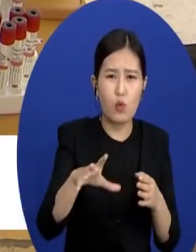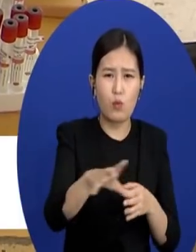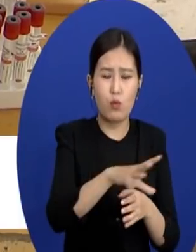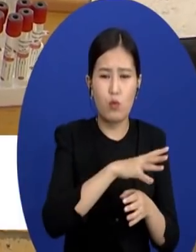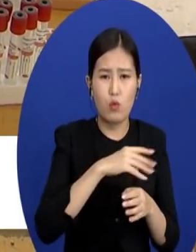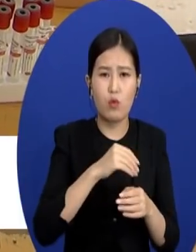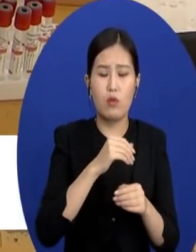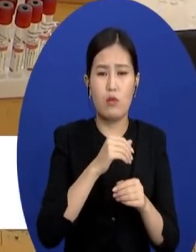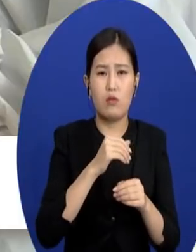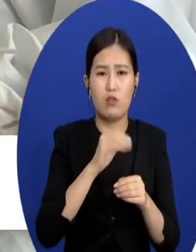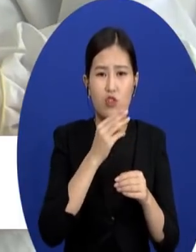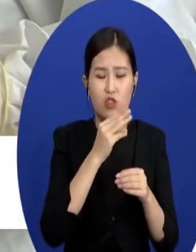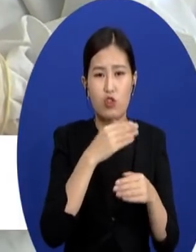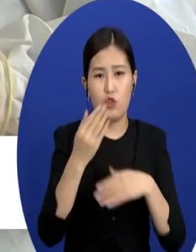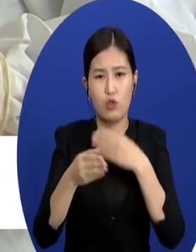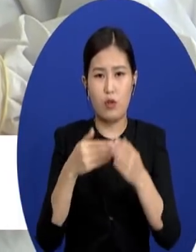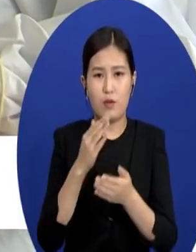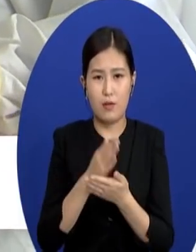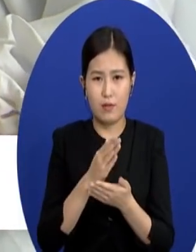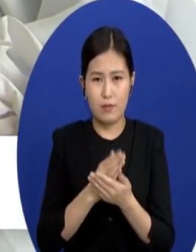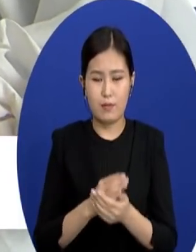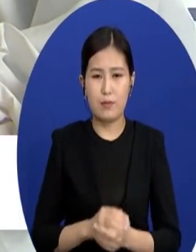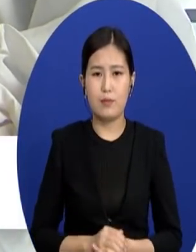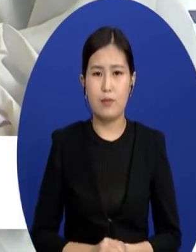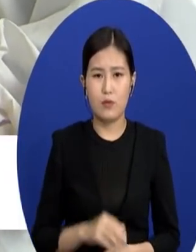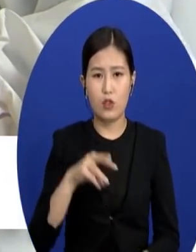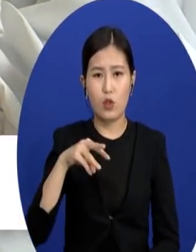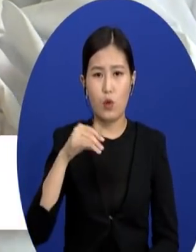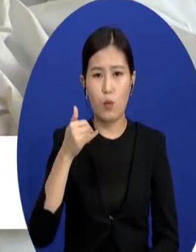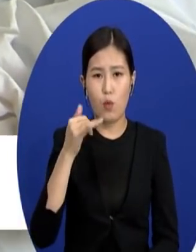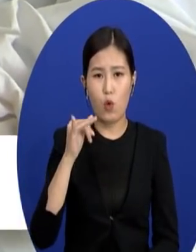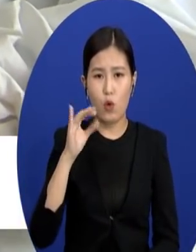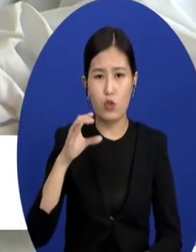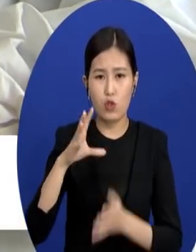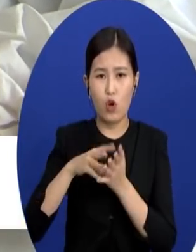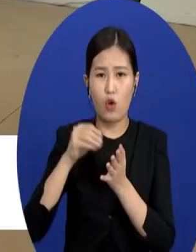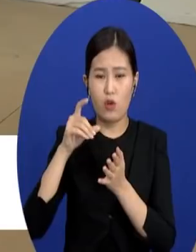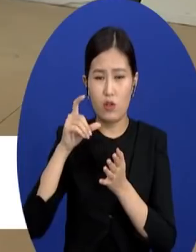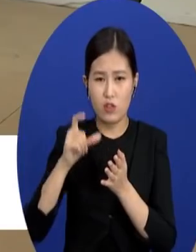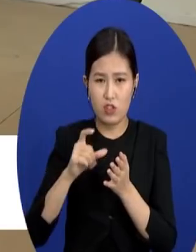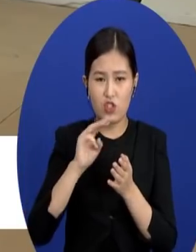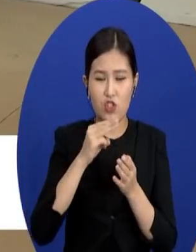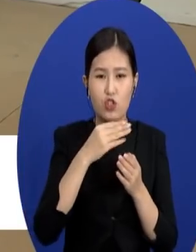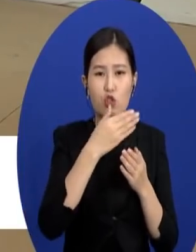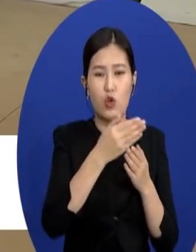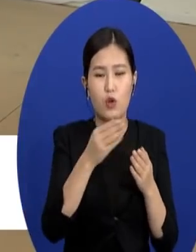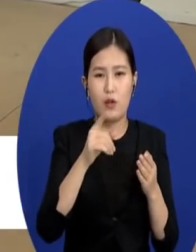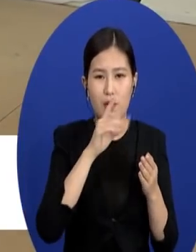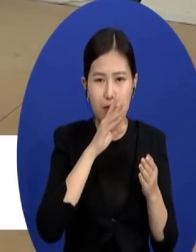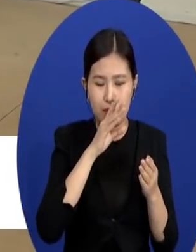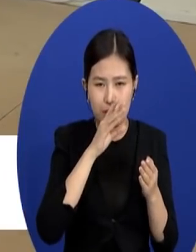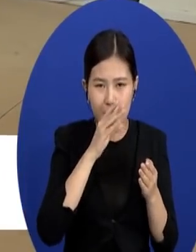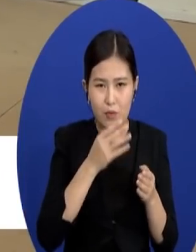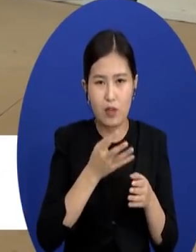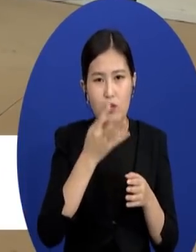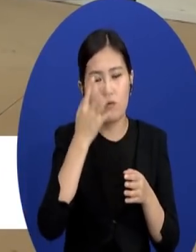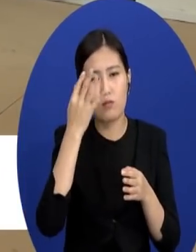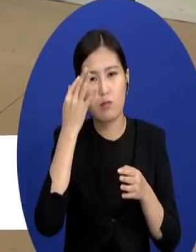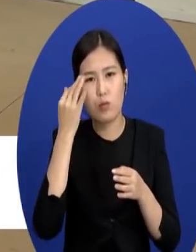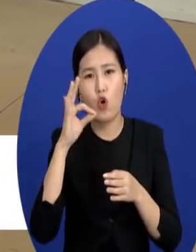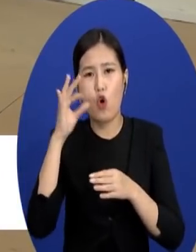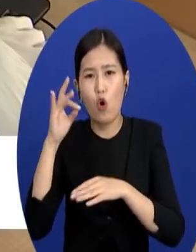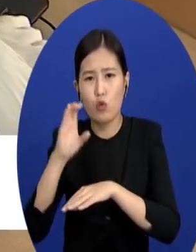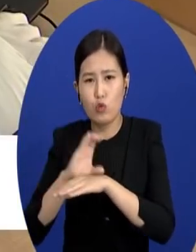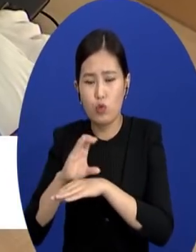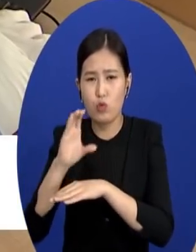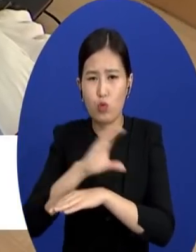хамрагдаж байгаа гэдгээр онцлогтой юм. Хуваарийн дагуу энэ өдрүүдэд Монгол улсын их сургуулийн оюутнууд шинжилгээнд хамрагдах бол бусад өдрүүдэд өөр сургуулийн хуваартай тул Монгол улсын их